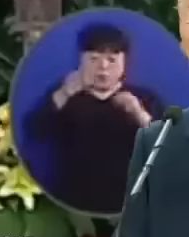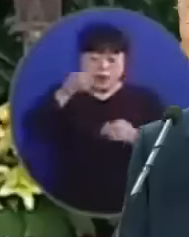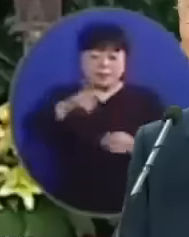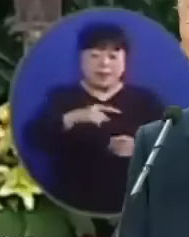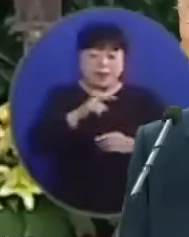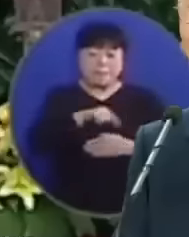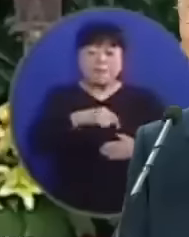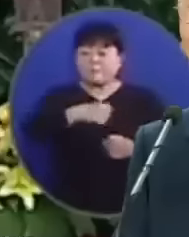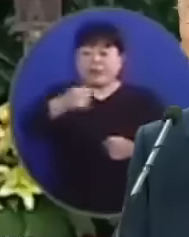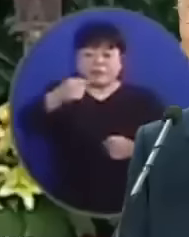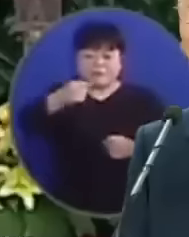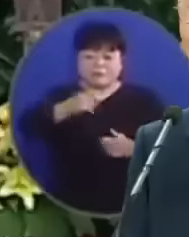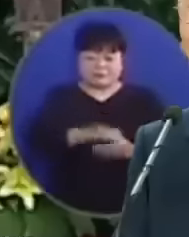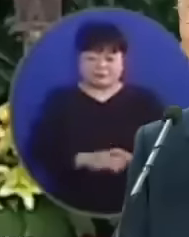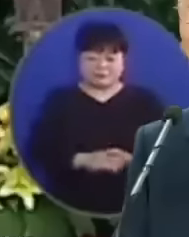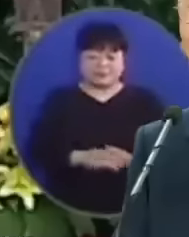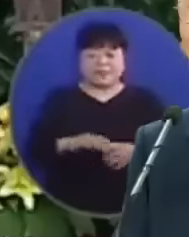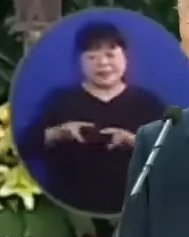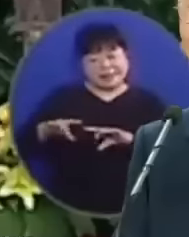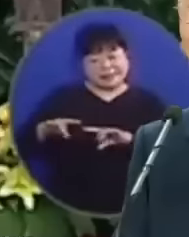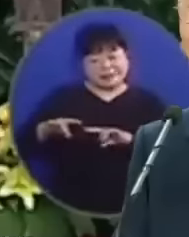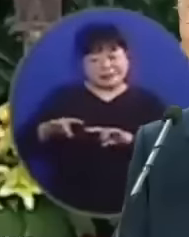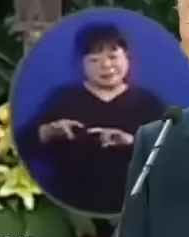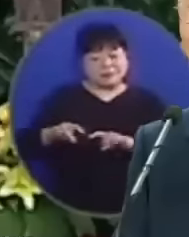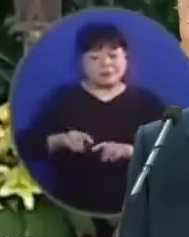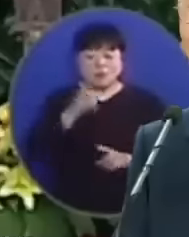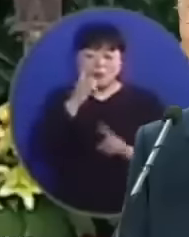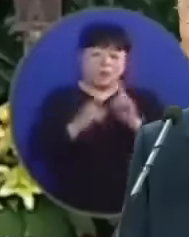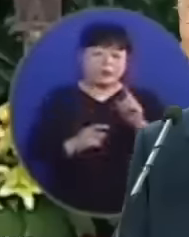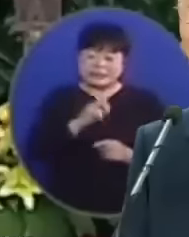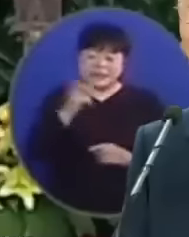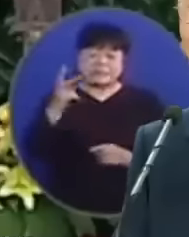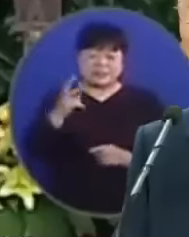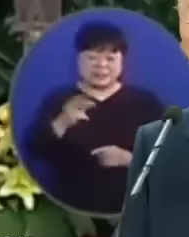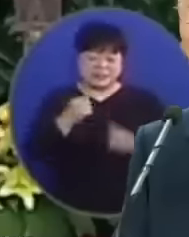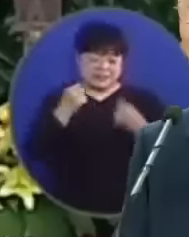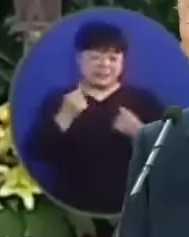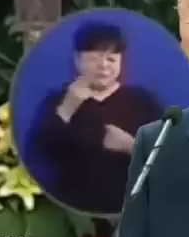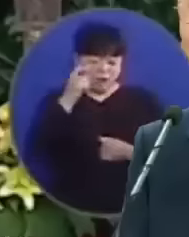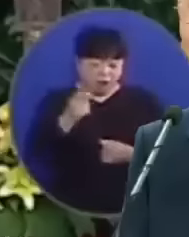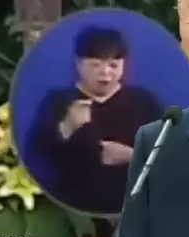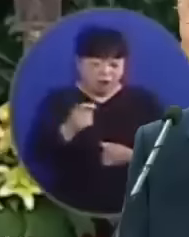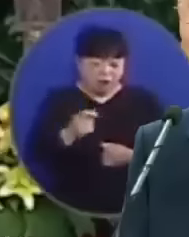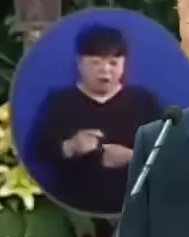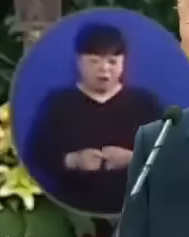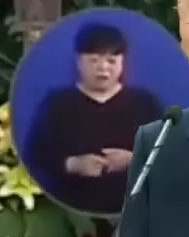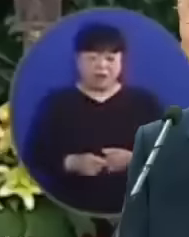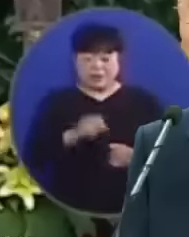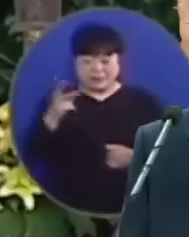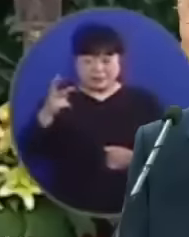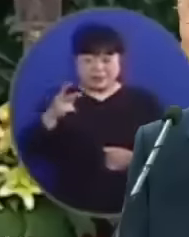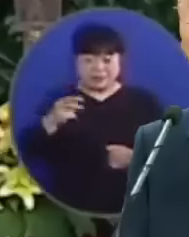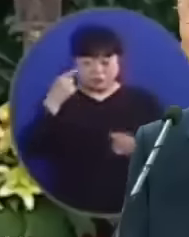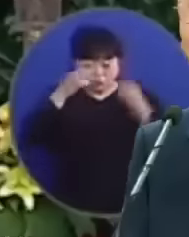빼앗기게 되는 것입니다. 라디오에 비해 TV의 영향력이 큰 이유도 TV는 청각과 함께 시각이